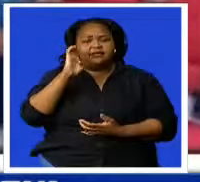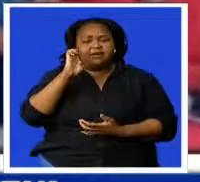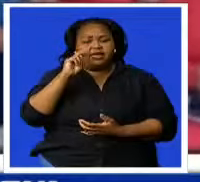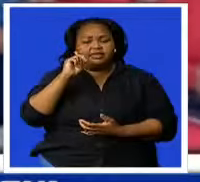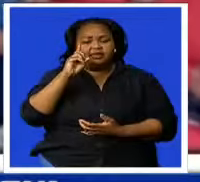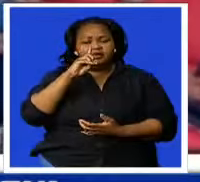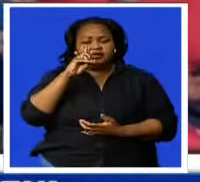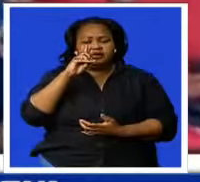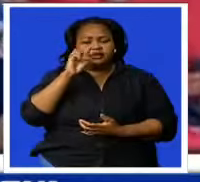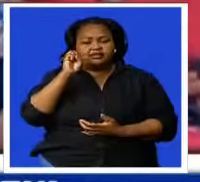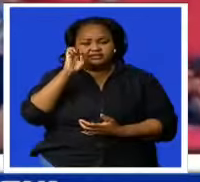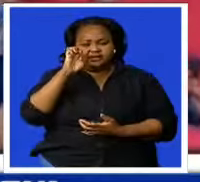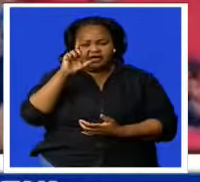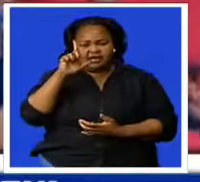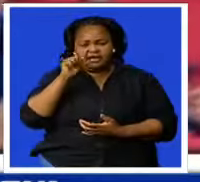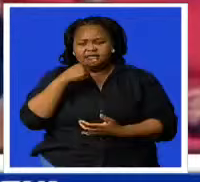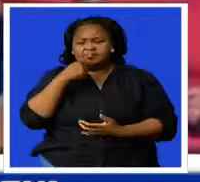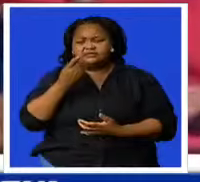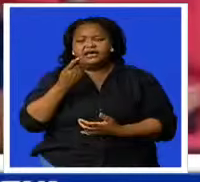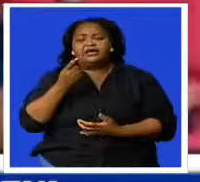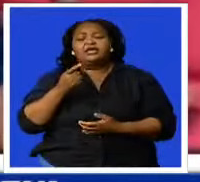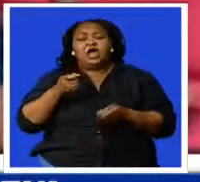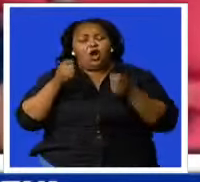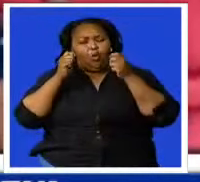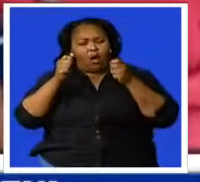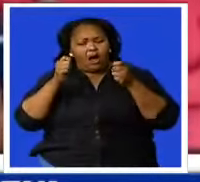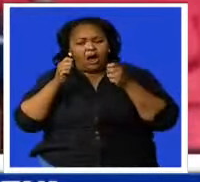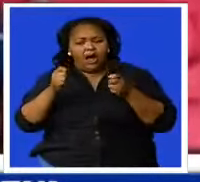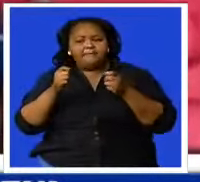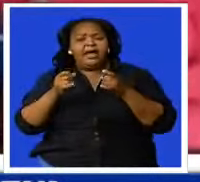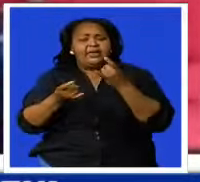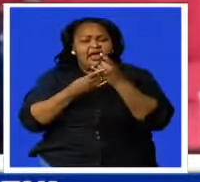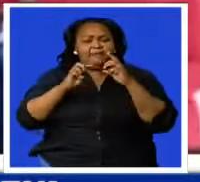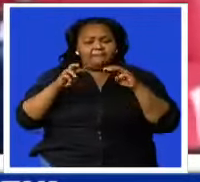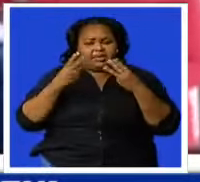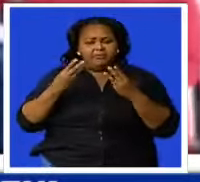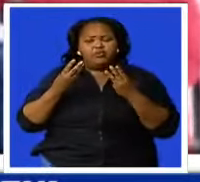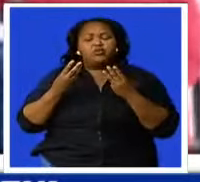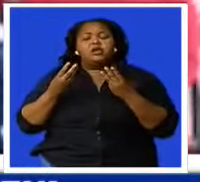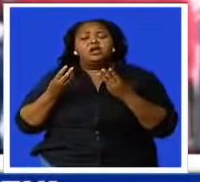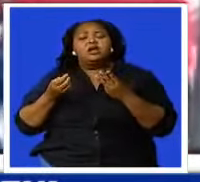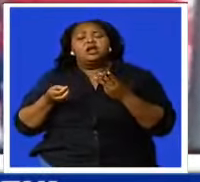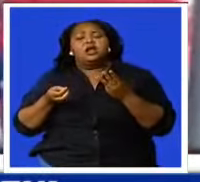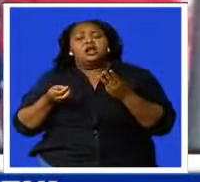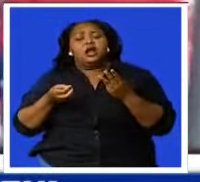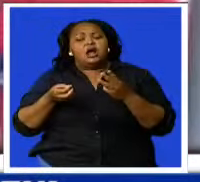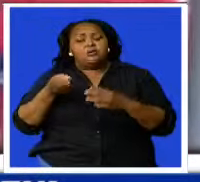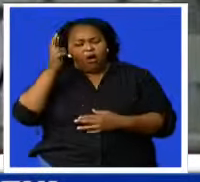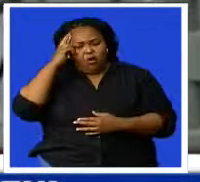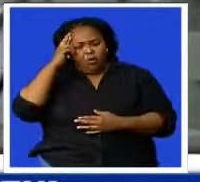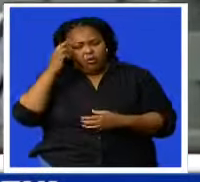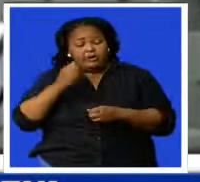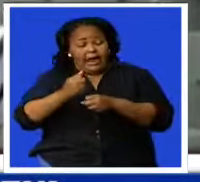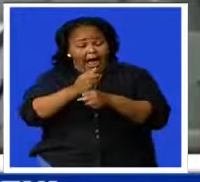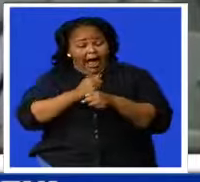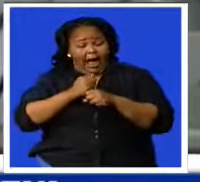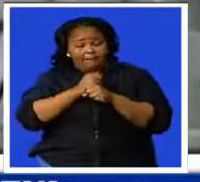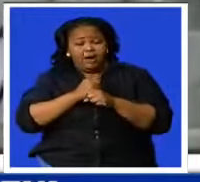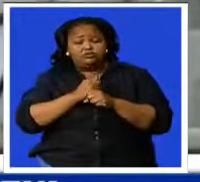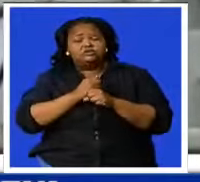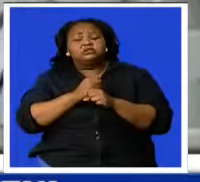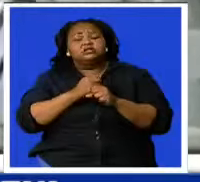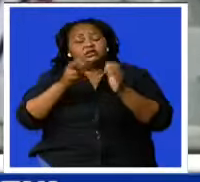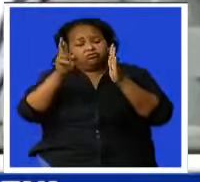ngeCOVID-19 nekusikhumbuta ngemigomo lebekiwe kulesikhathi sekuphithitela kwekuphela kweminyaka. Labagcini